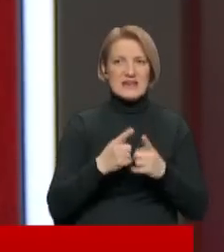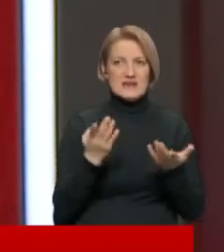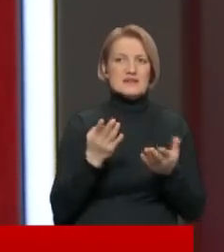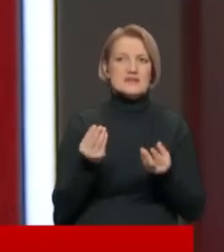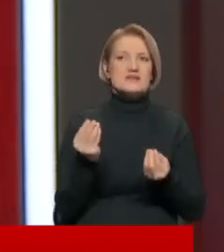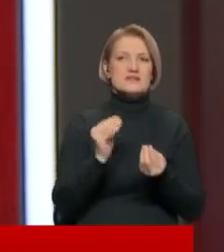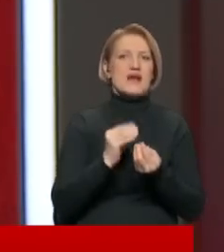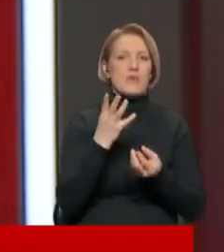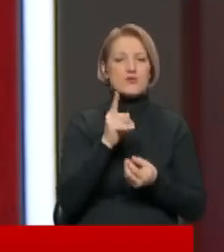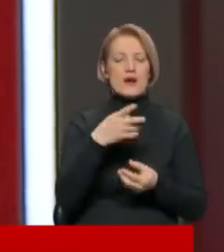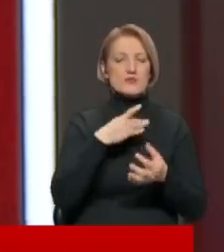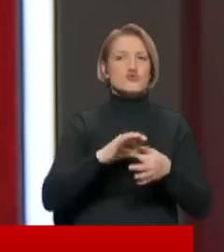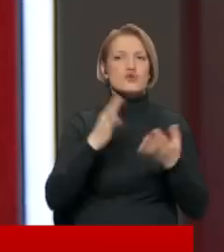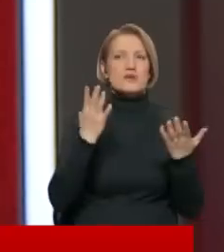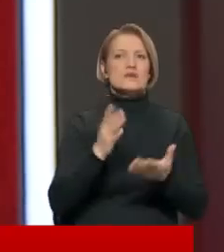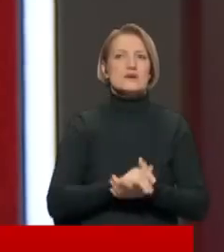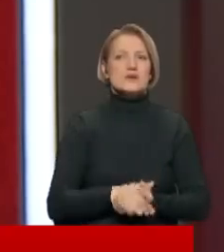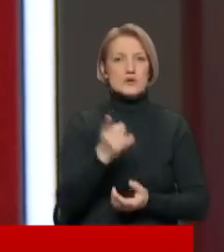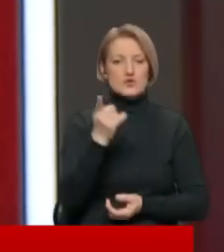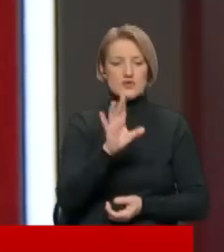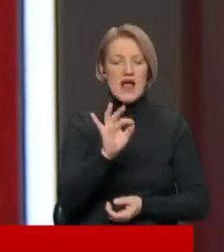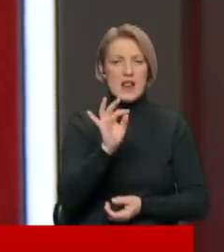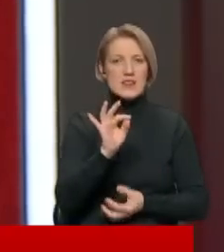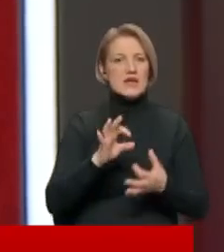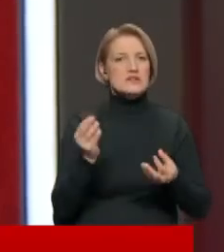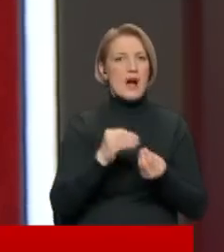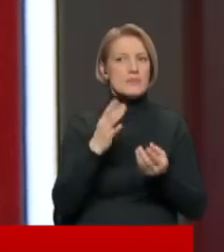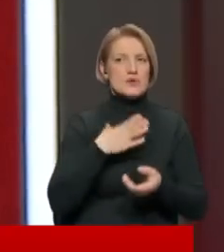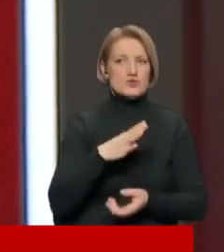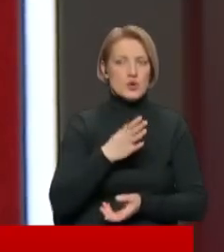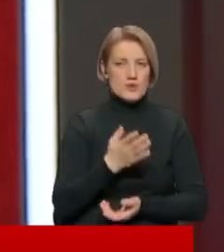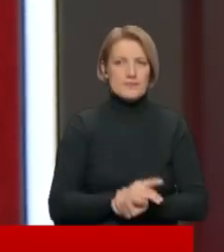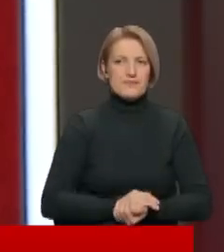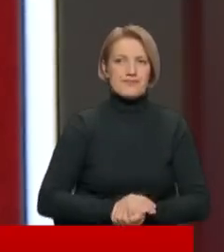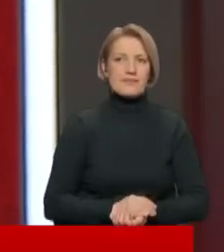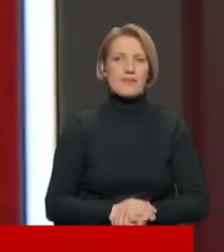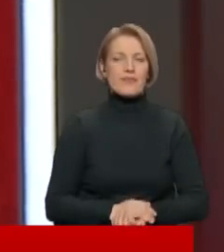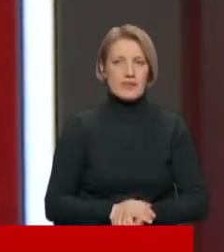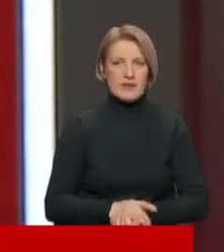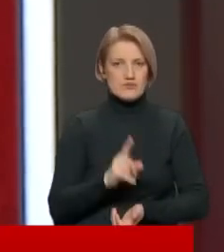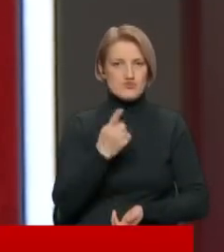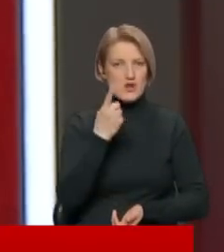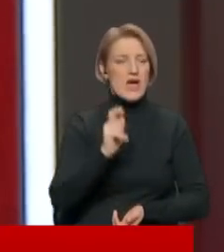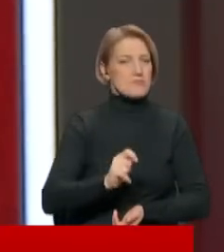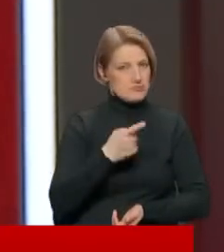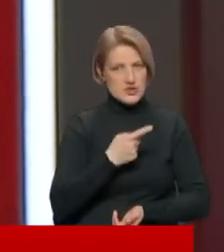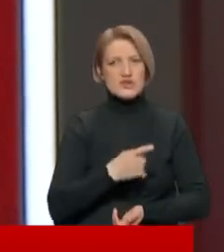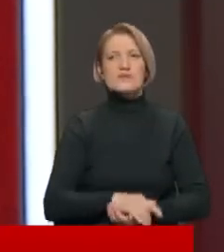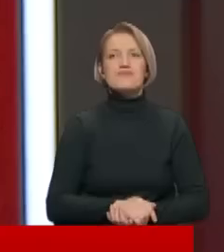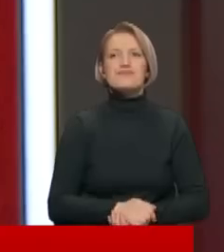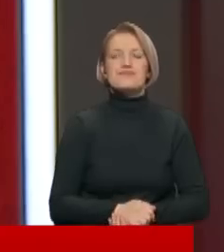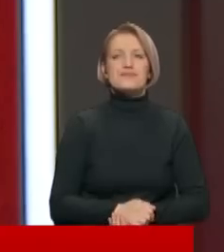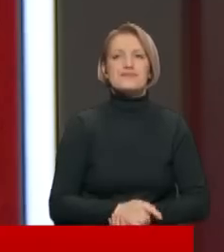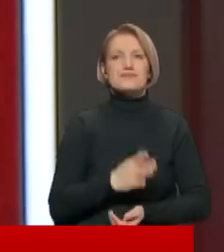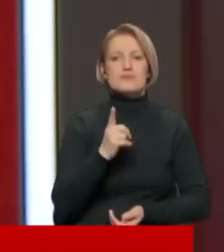olsa çözeceğiz Biz bu işi diyor %50 en az zam istiyor %100 olsun Hatta diye de çıkışı vardı kendisinin en son kendisinin Müjde yaklaşımı da bu sonra